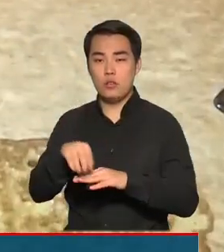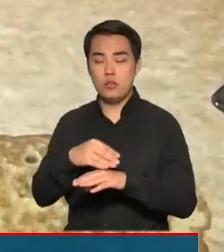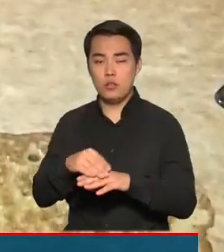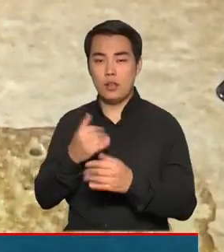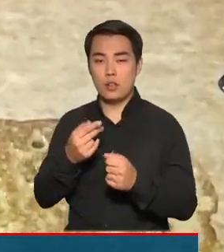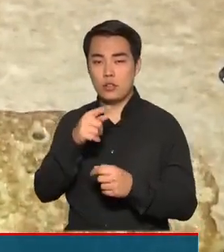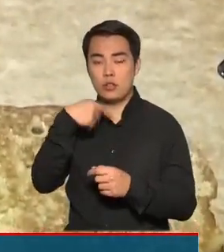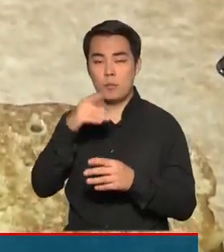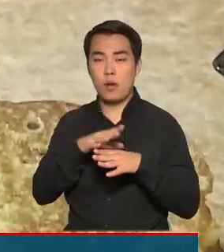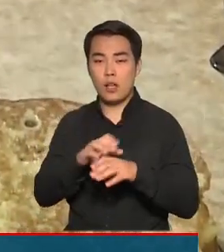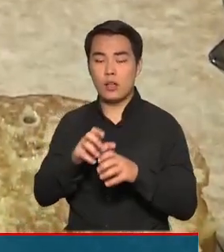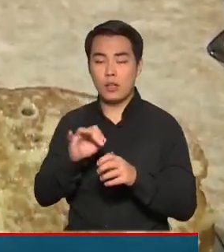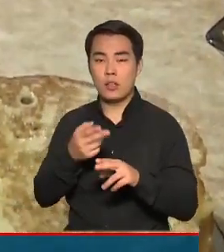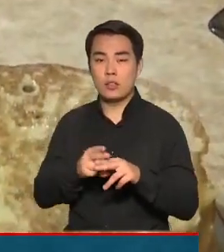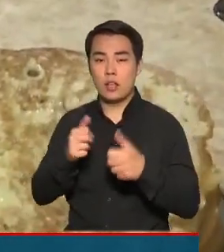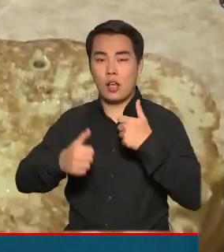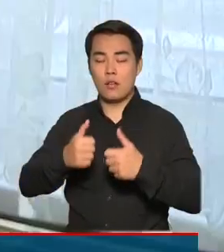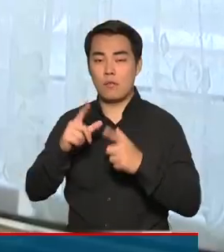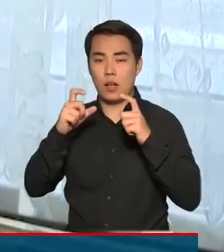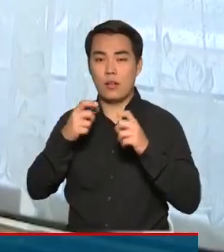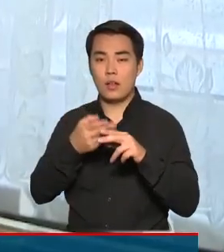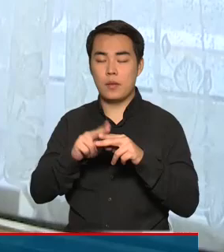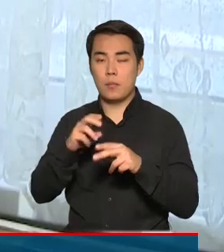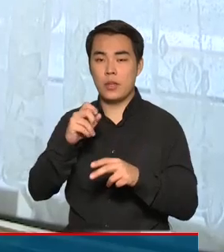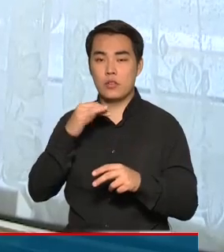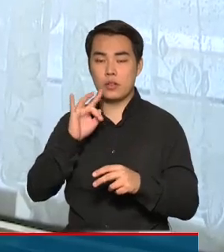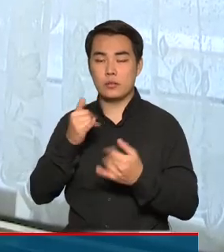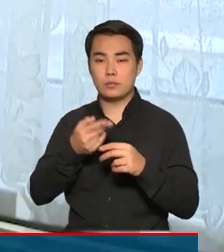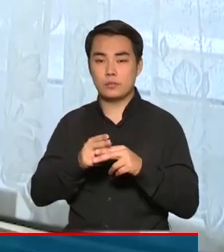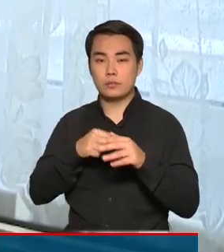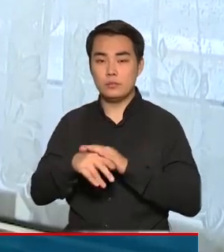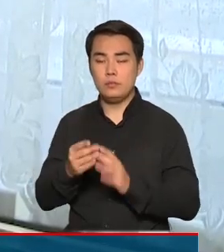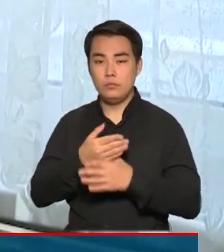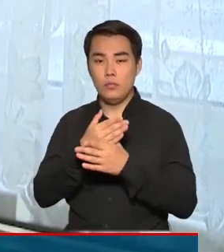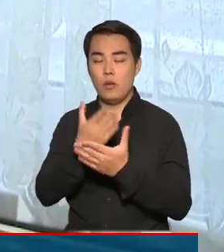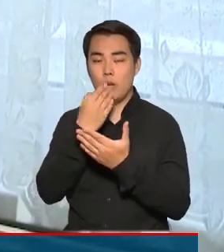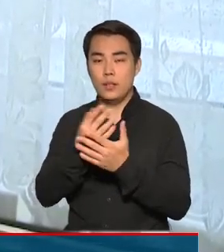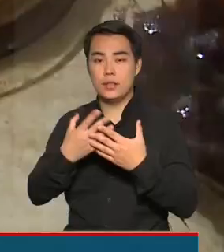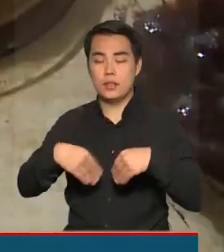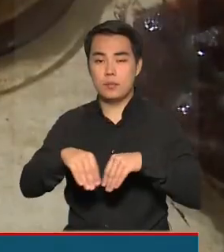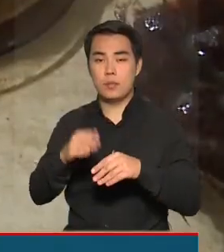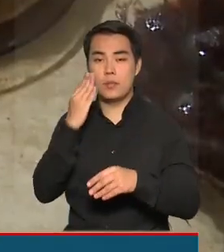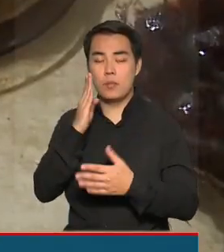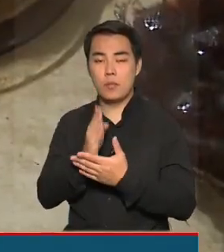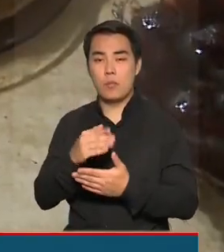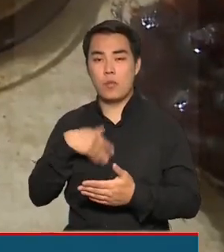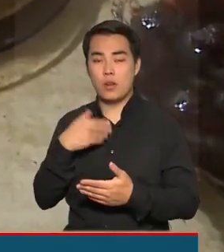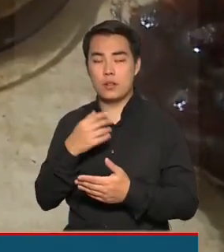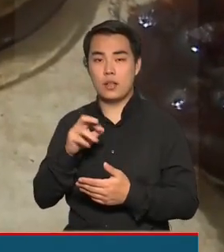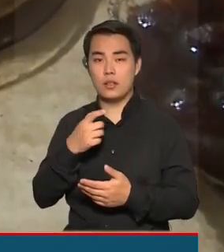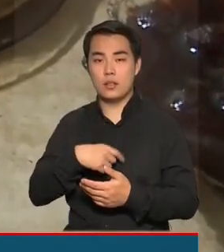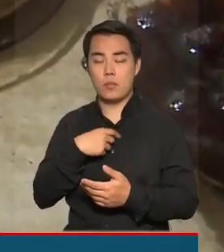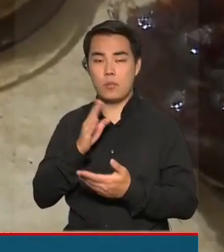его личный массажист на соревнованиях, фотограф и менеджер. В итоге семья собственным примером показывает, как с пользой для себя и